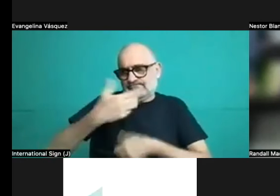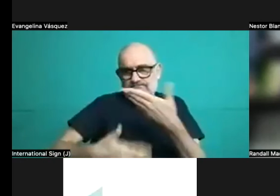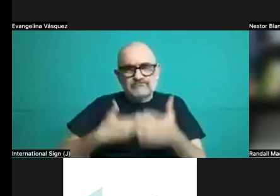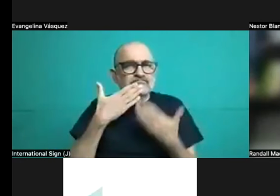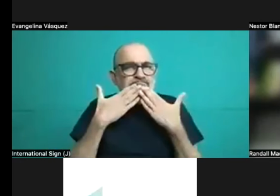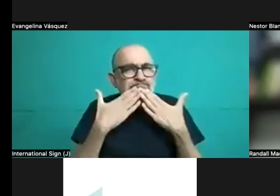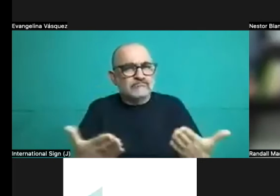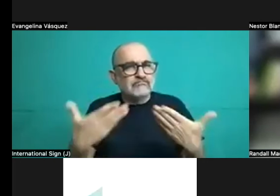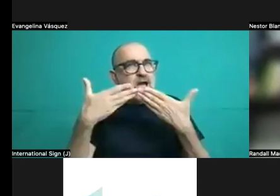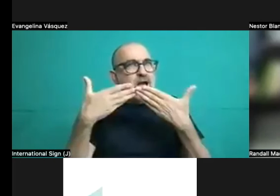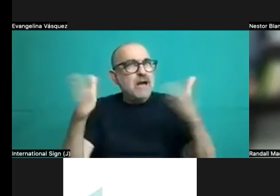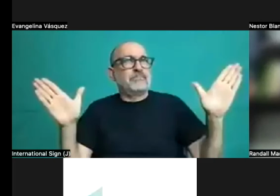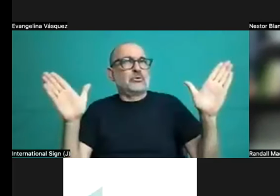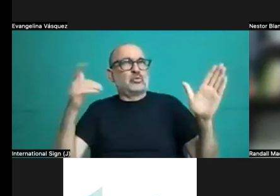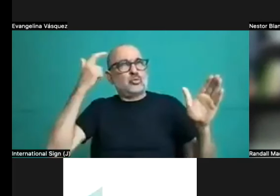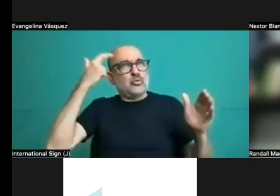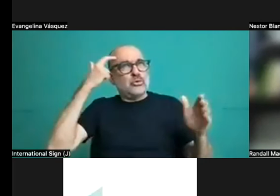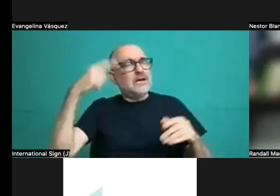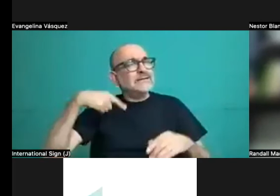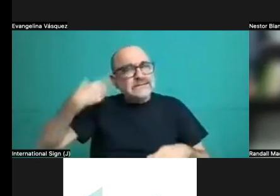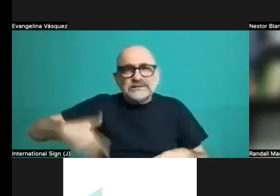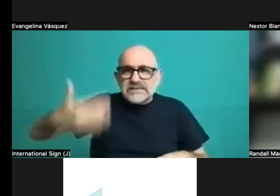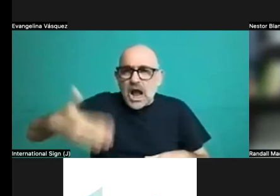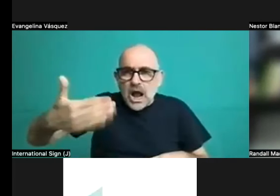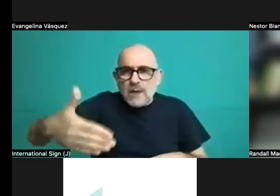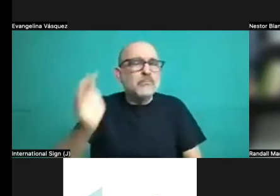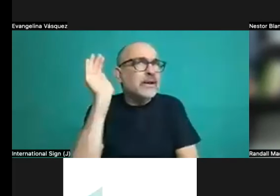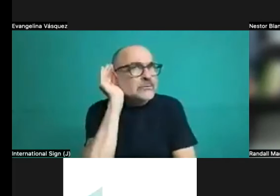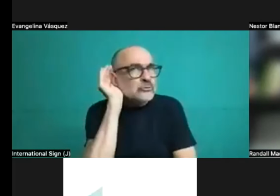Dans le domaine de l'éducation, de la formation, les programmes